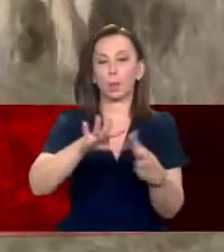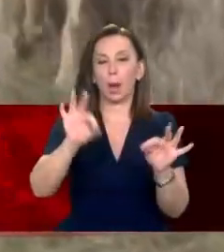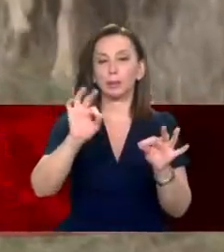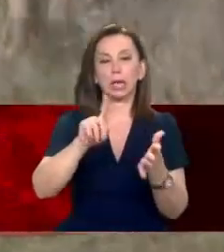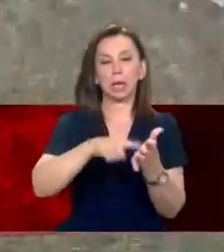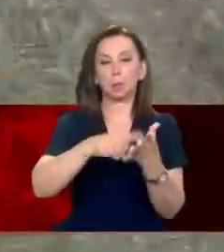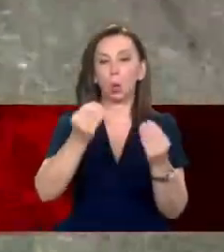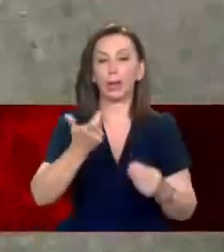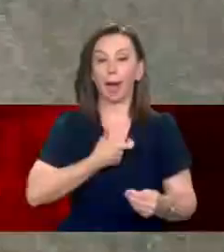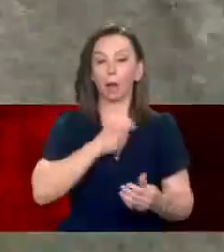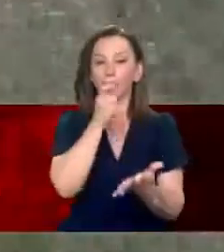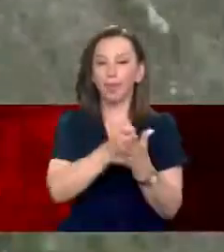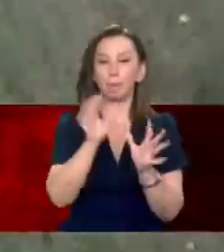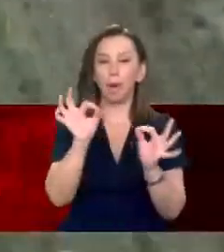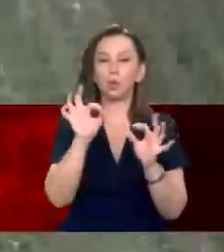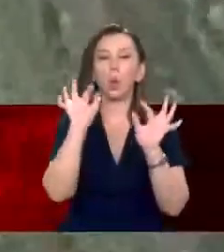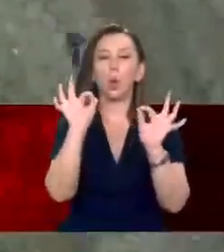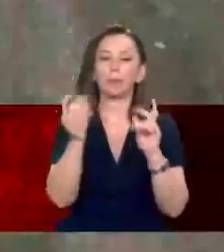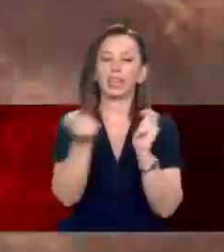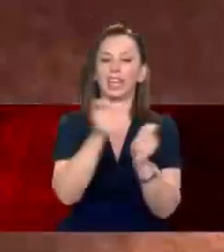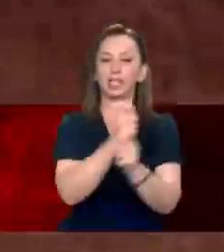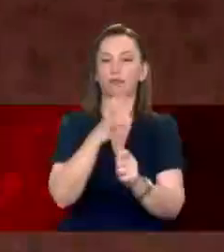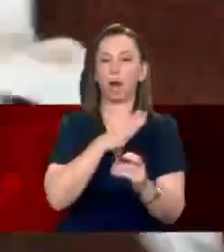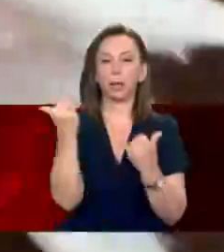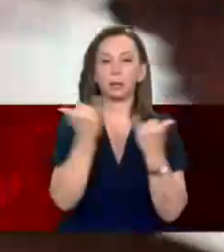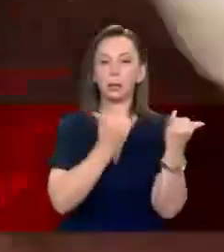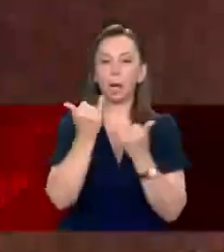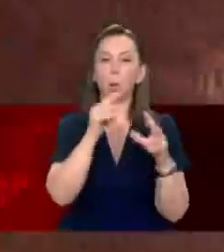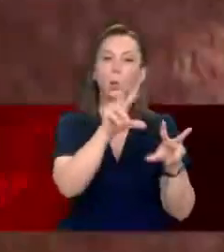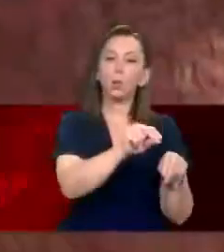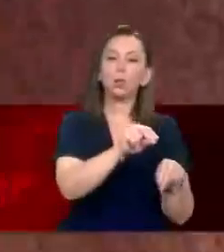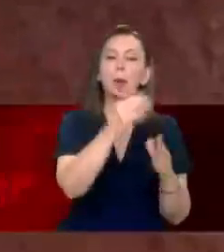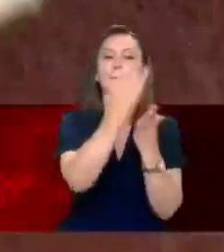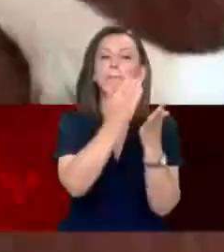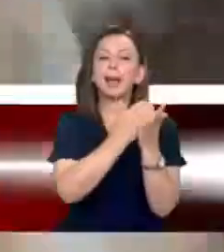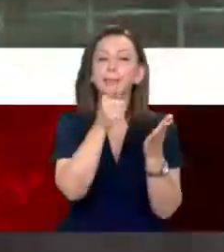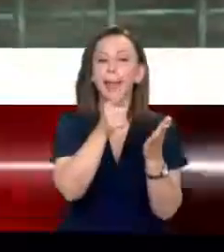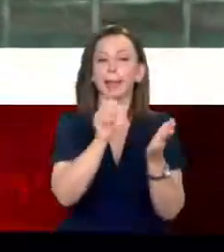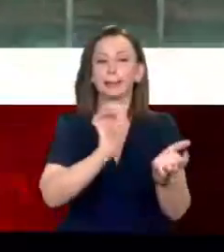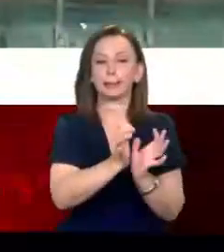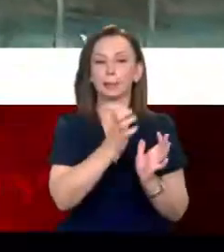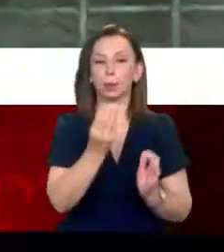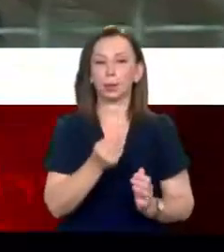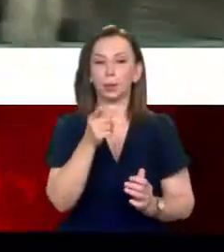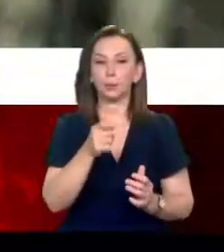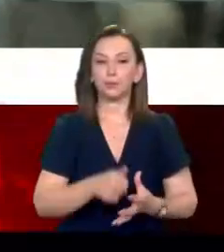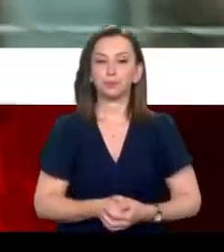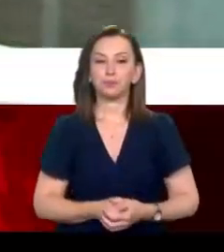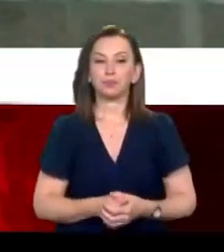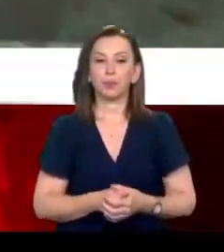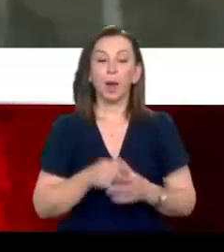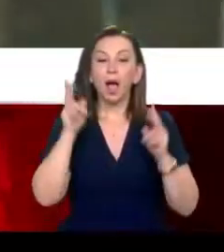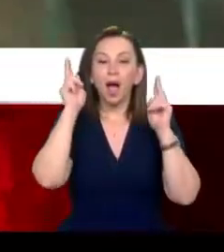imzaya açıldı. Yasa teklifinde bazı önemli değişiklikler yapıldı. Tartışılan uyutma maddesinin kapsamı daraltıldı. Rehabilit edilme imkanı